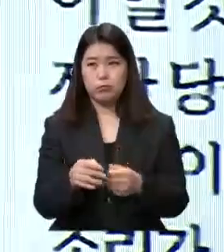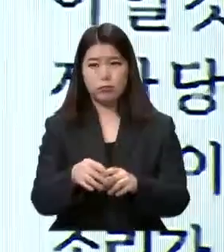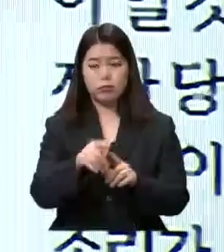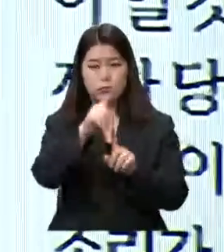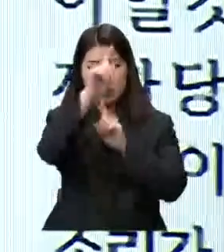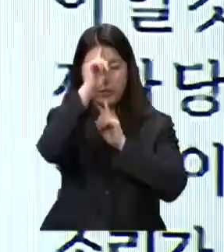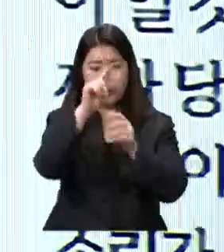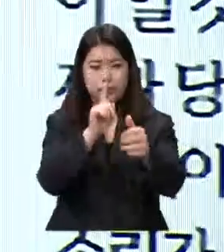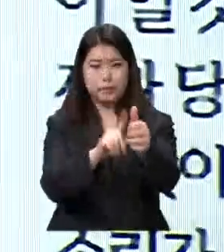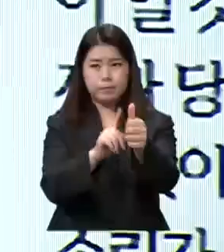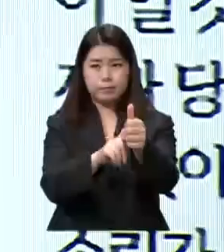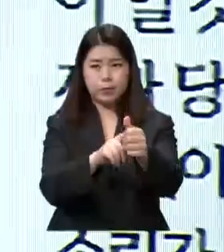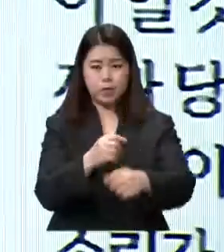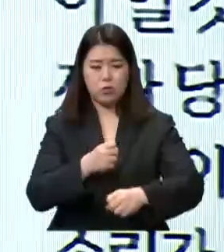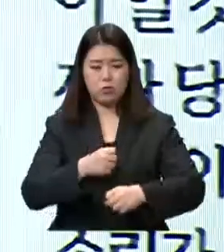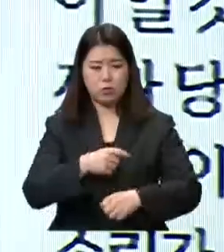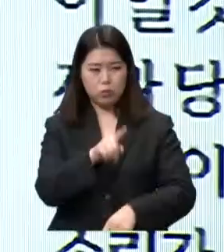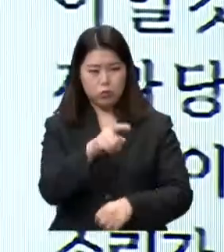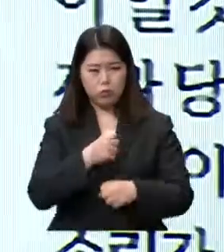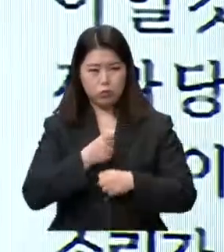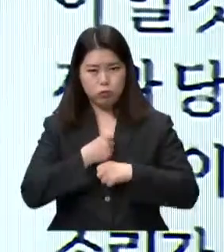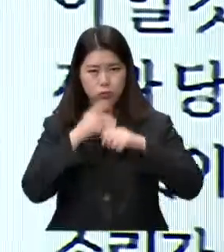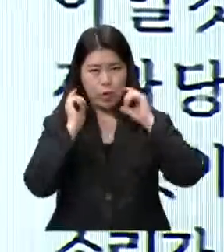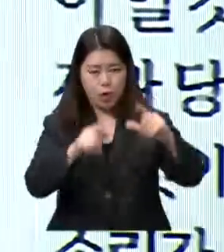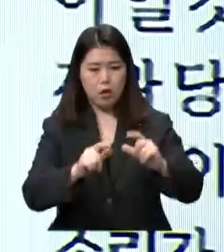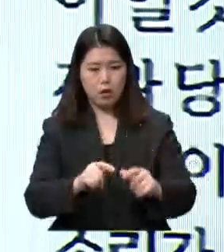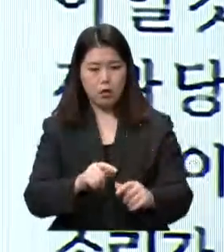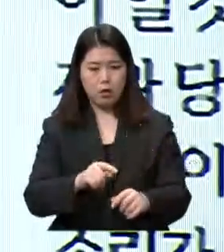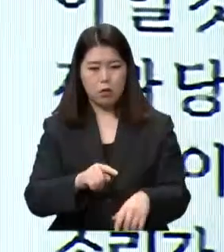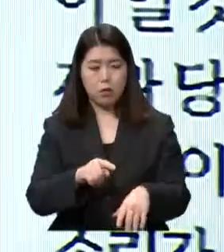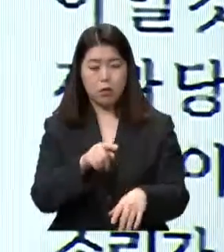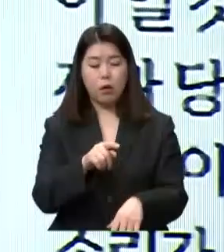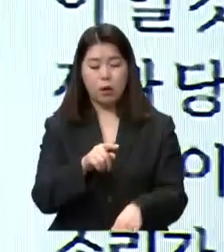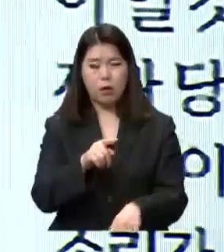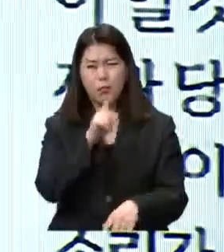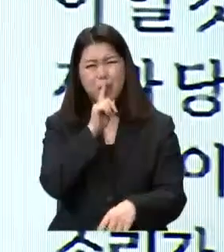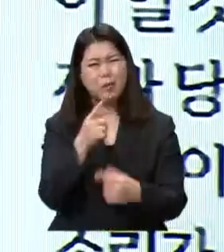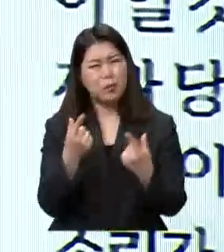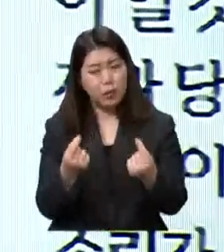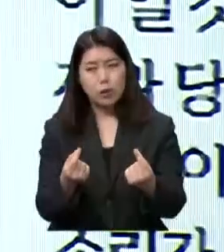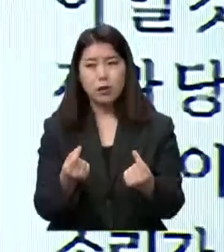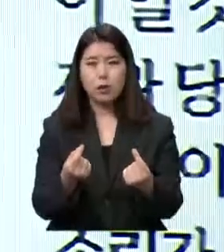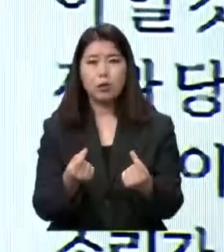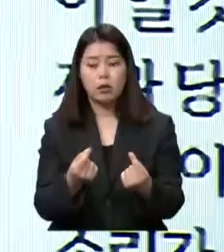이원욱 의원한테 선전포고를 한 것이나 마찬가지다